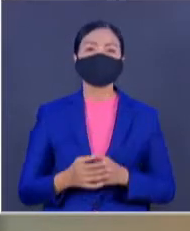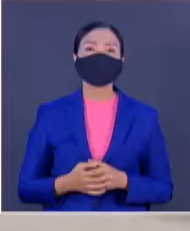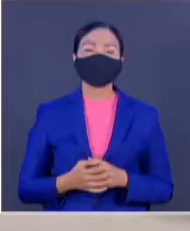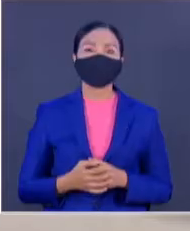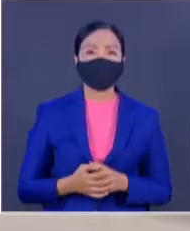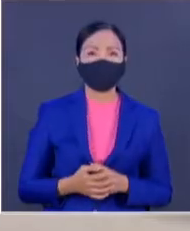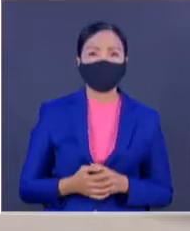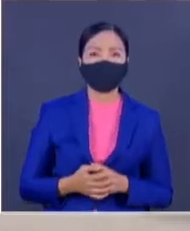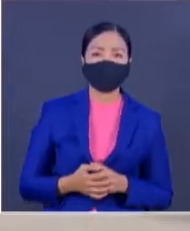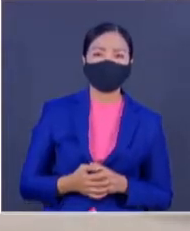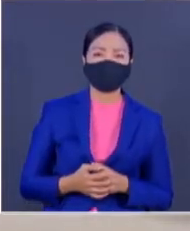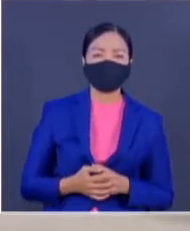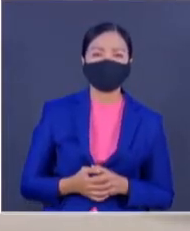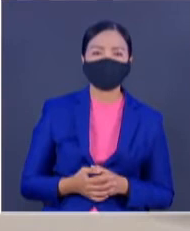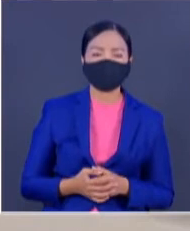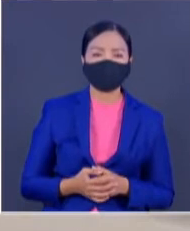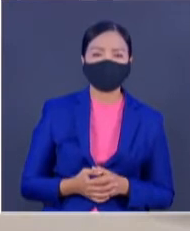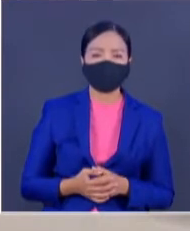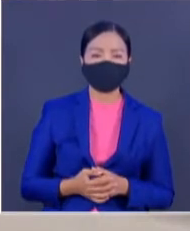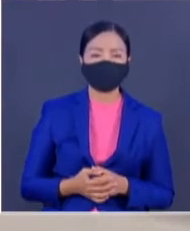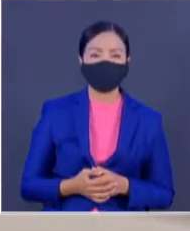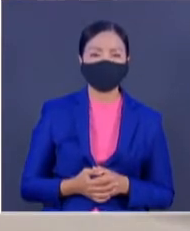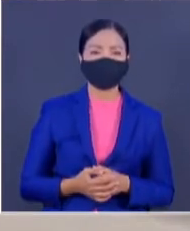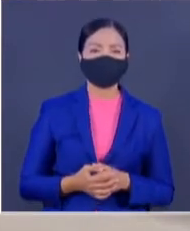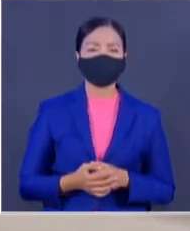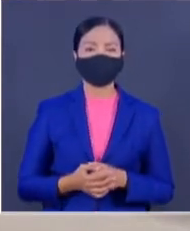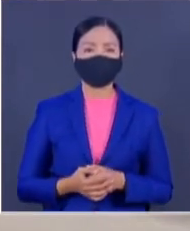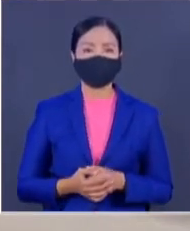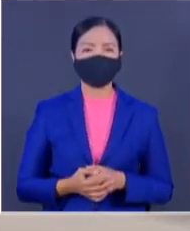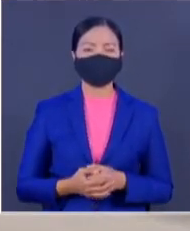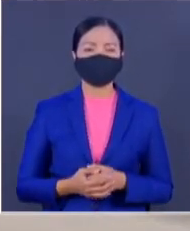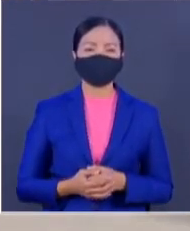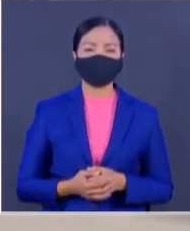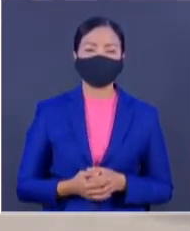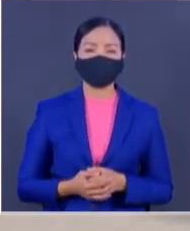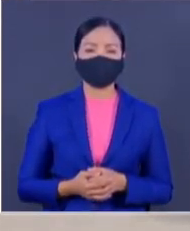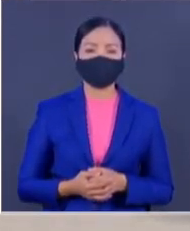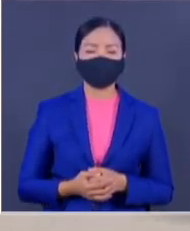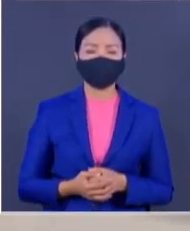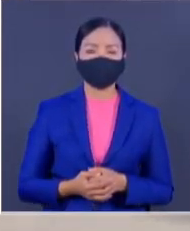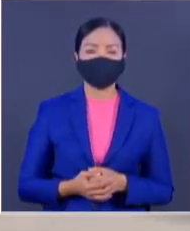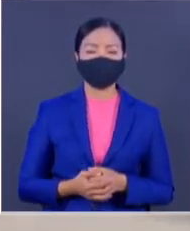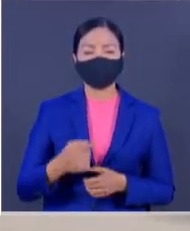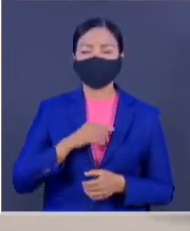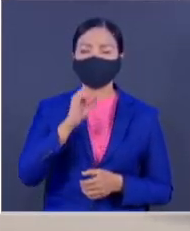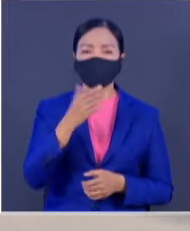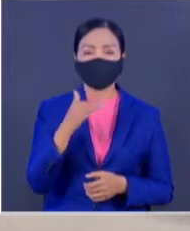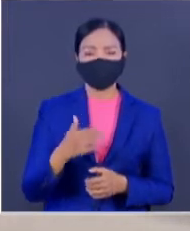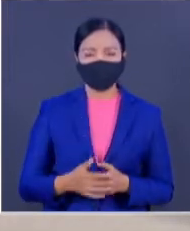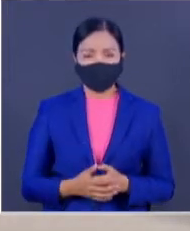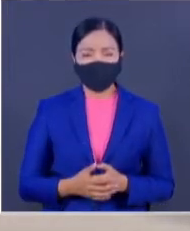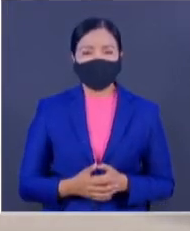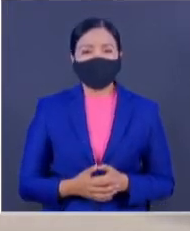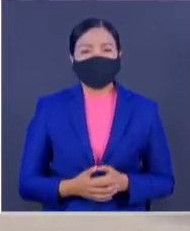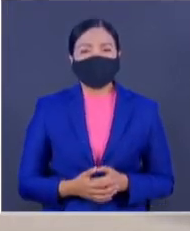คนที ่คดี ตามฟ้องกันเลยครับที ่อ๋อก็เนี่ยที่บอกครับก็